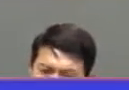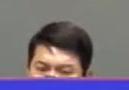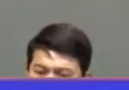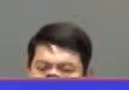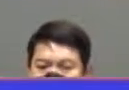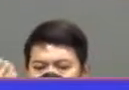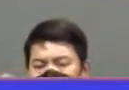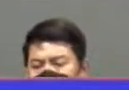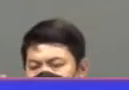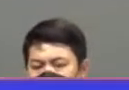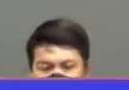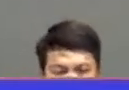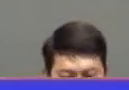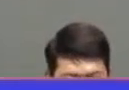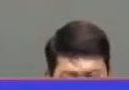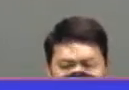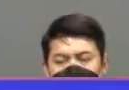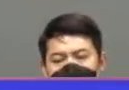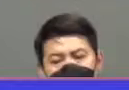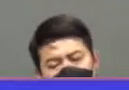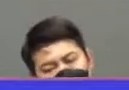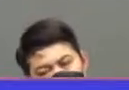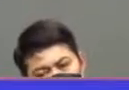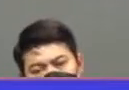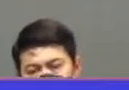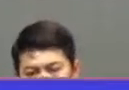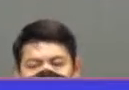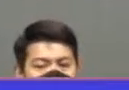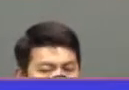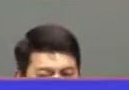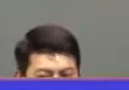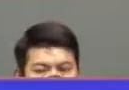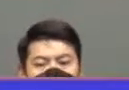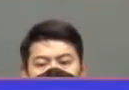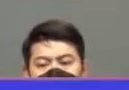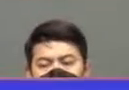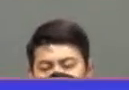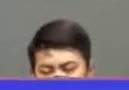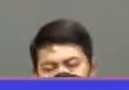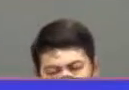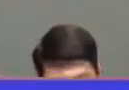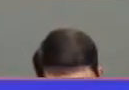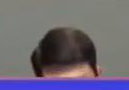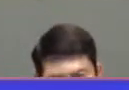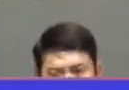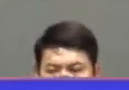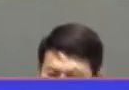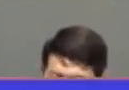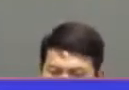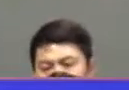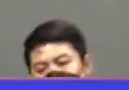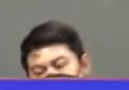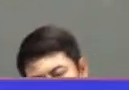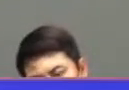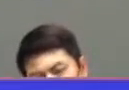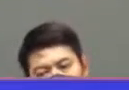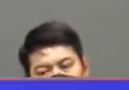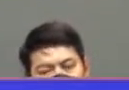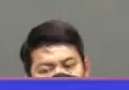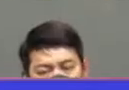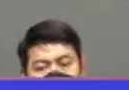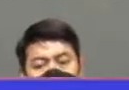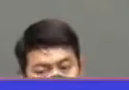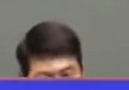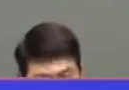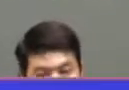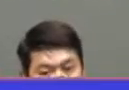5มาแล้วจ้ามาแล้วจ้าที่ทุกคนรอคอยว่าจะมีหรือไม ่ แล้วก็มาถึงค่ะมีแล้วค่ะนะคะมีผลตั้